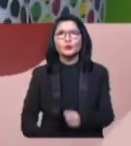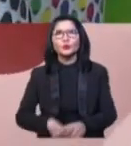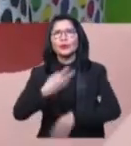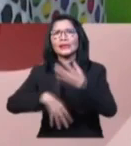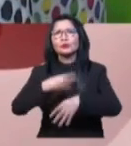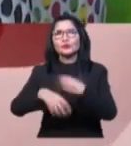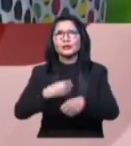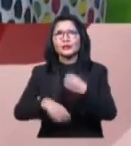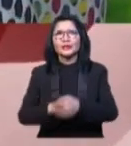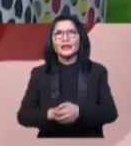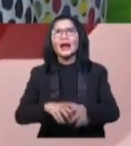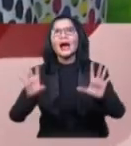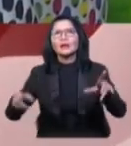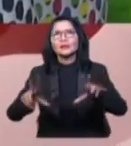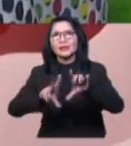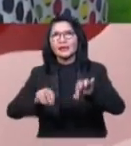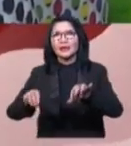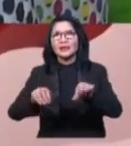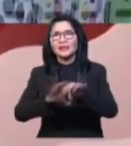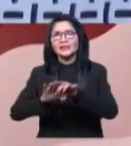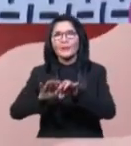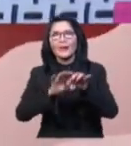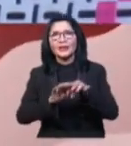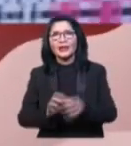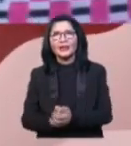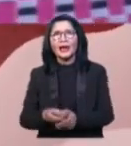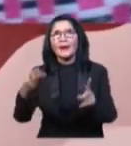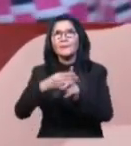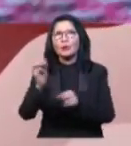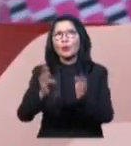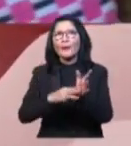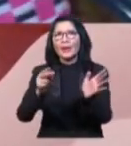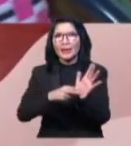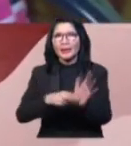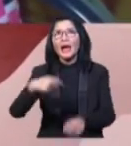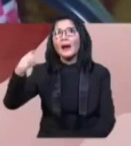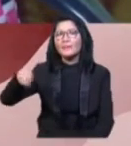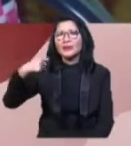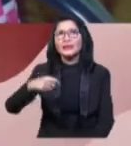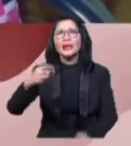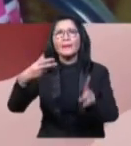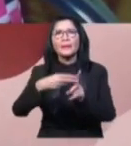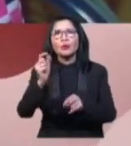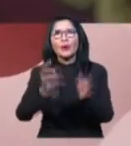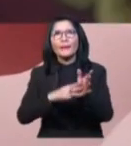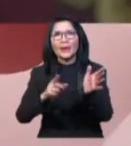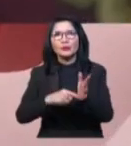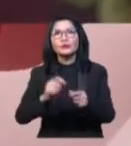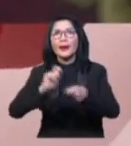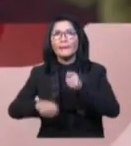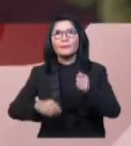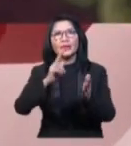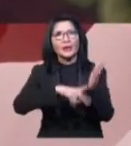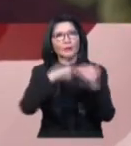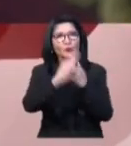salah satunya dengan kerjasama dengan BUMN. Pak Menteri Erick Thohir sudah membuat program namanya